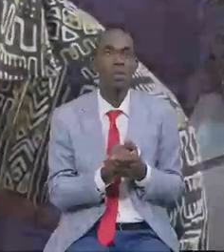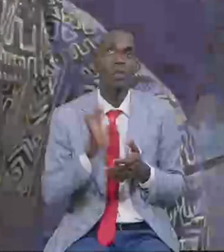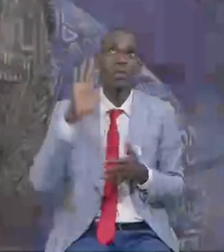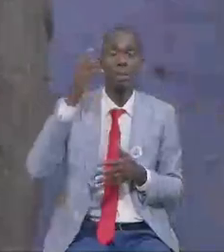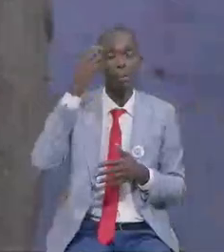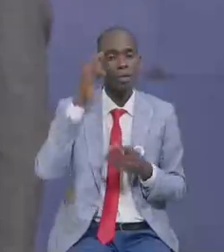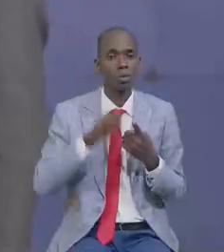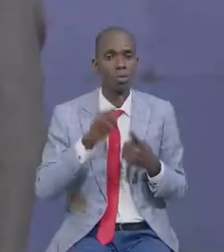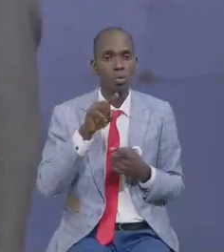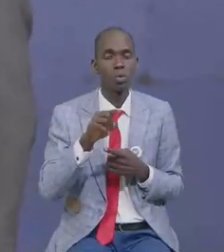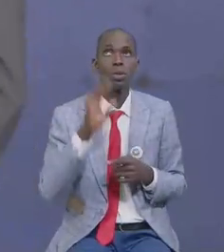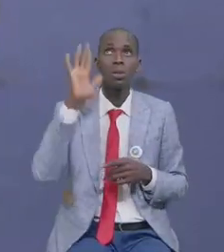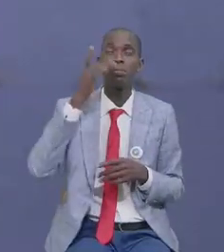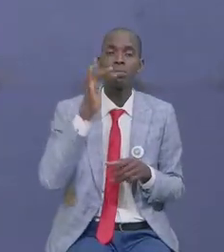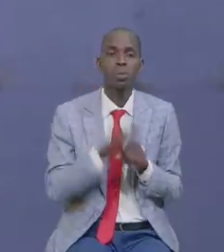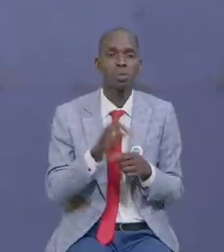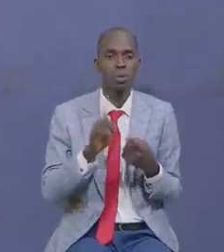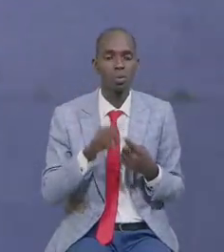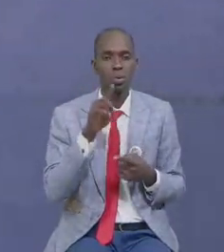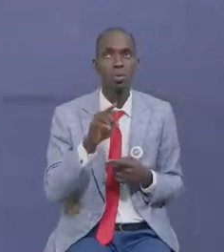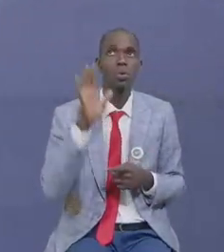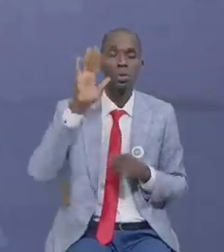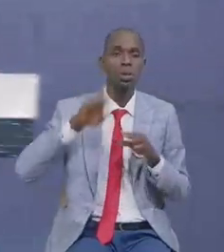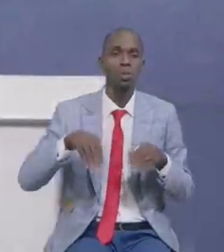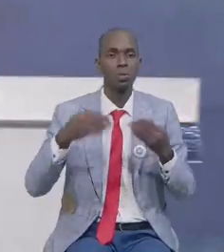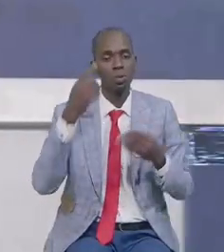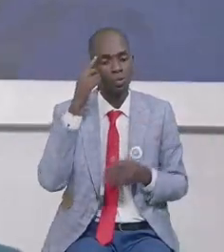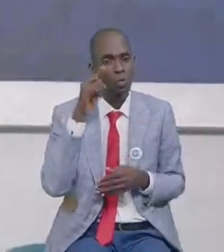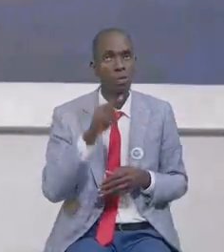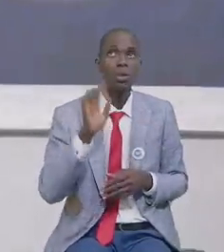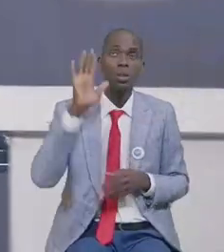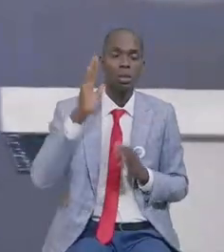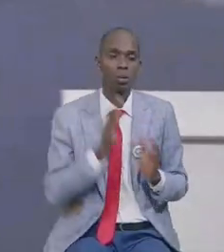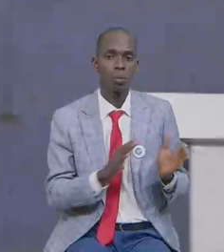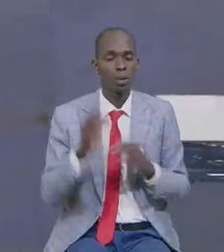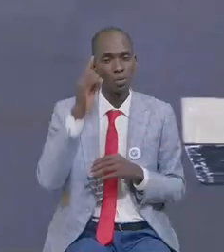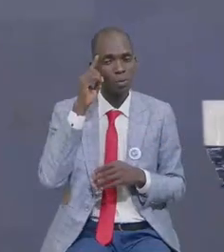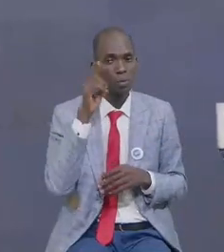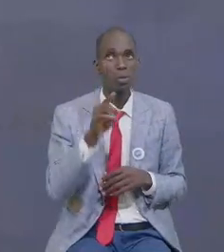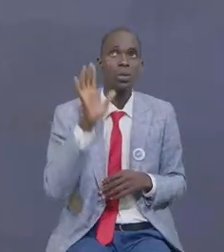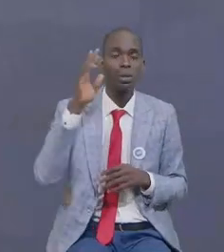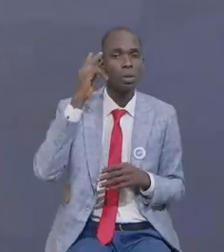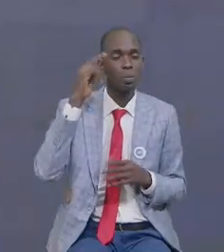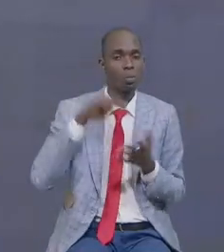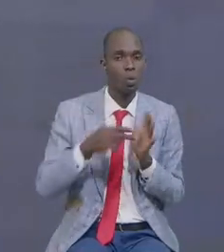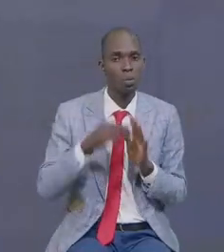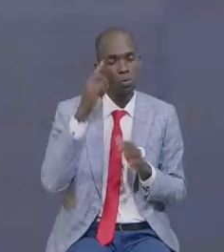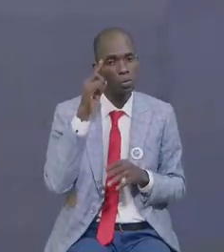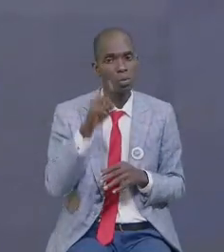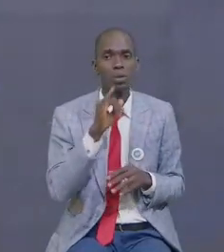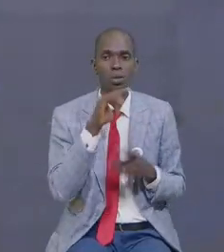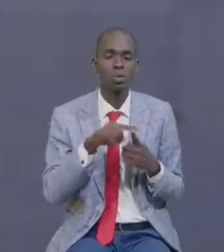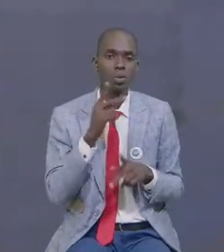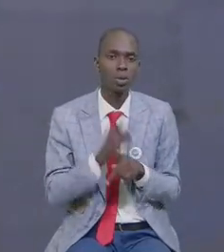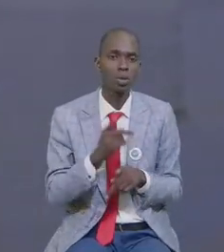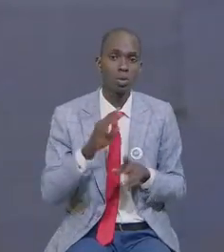Il vous a promis, et c'est sa provision pour vous. C'est son plan pour vous. C'est son plan pour vous. C'est de vous